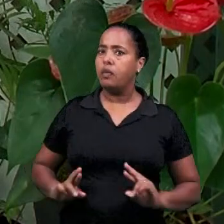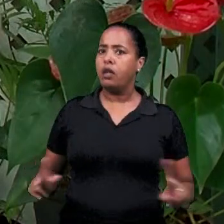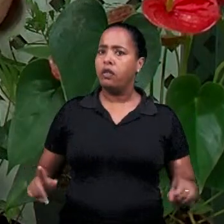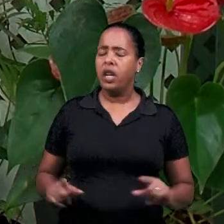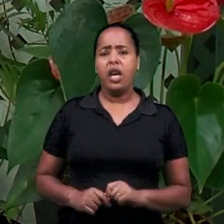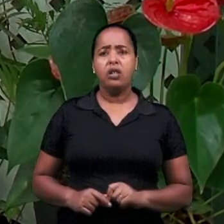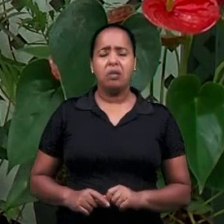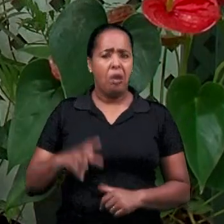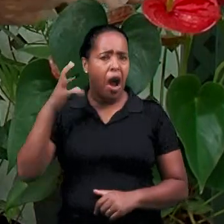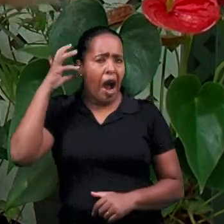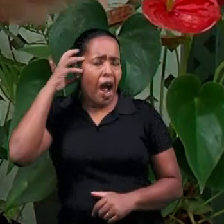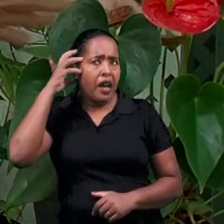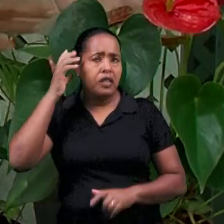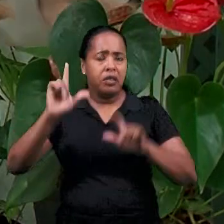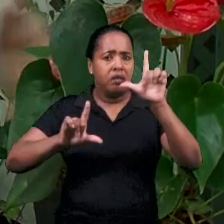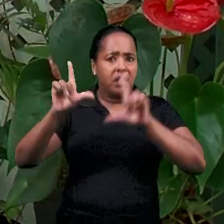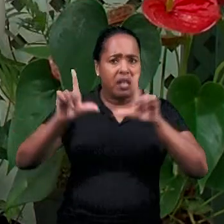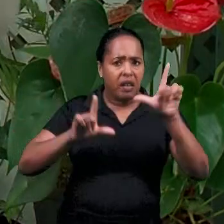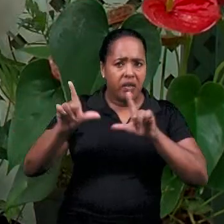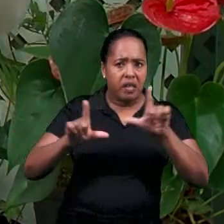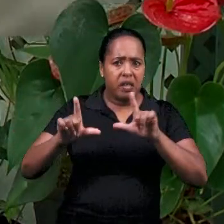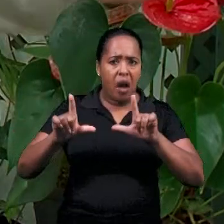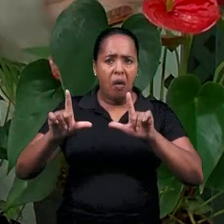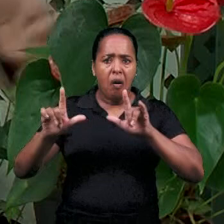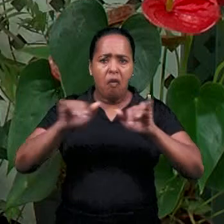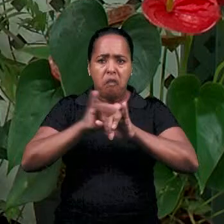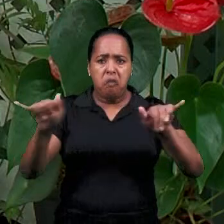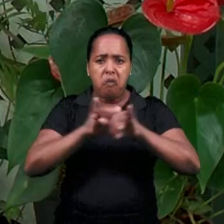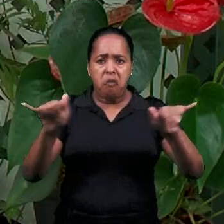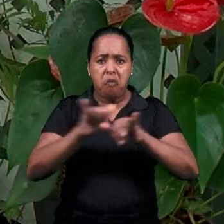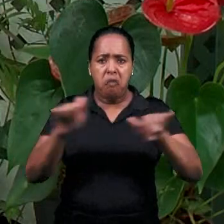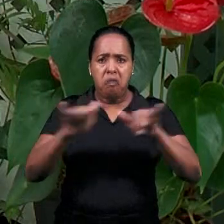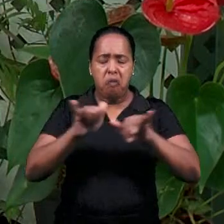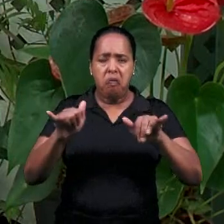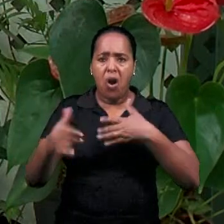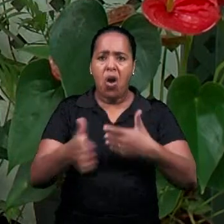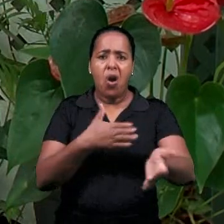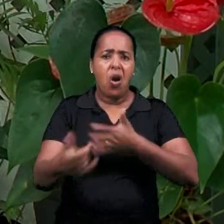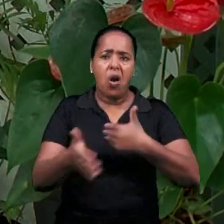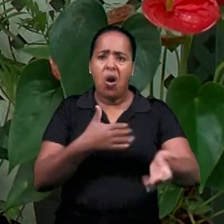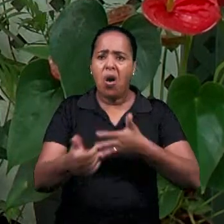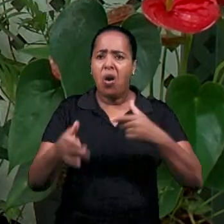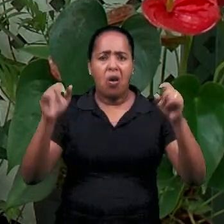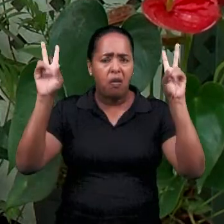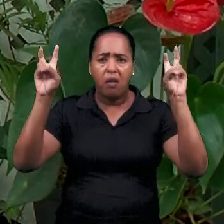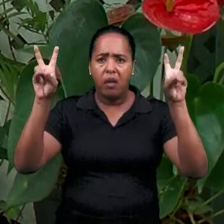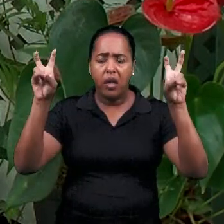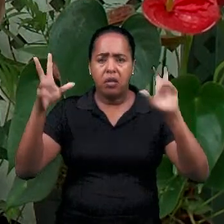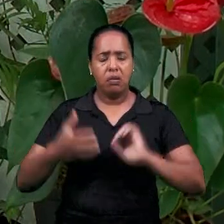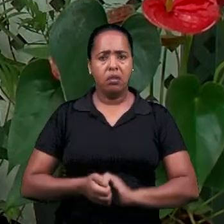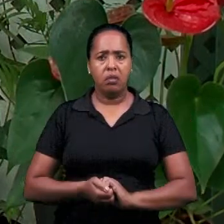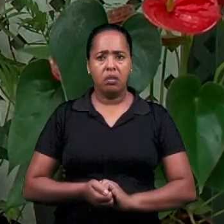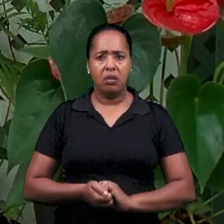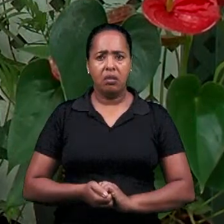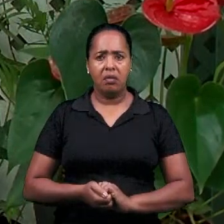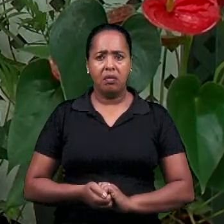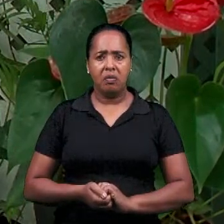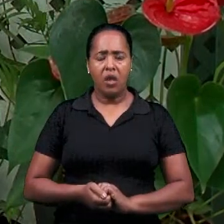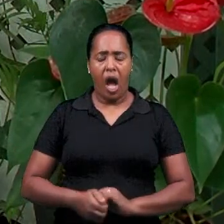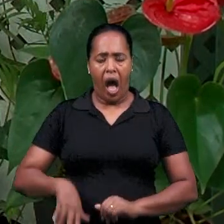les personnes, ils se laissent entourer par ces choses, par des conversations. Donc, vous voyez